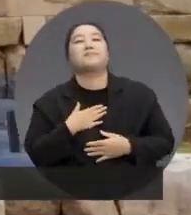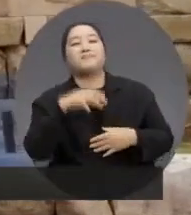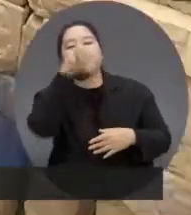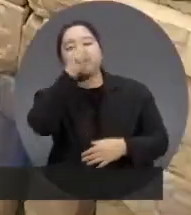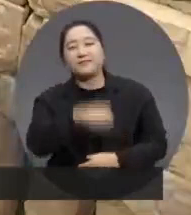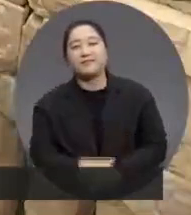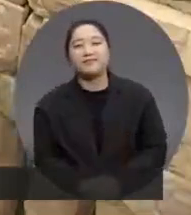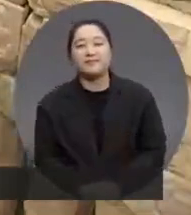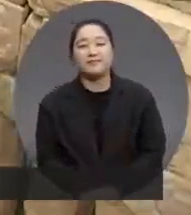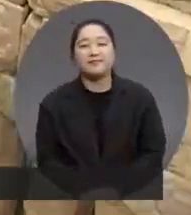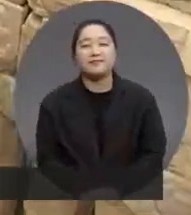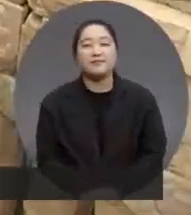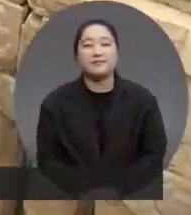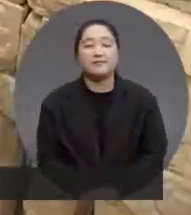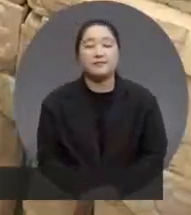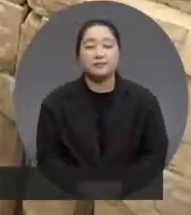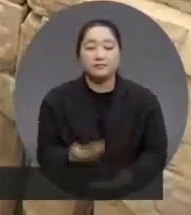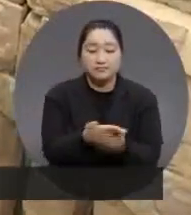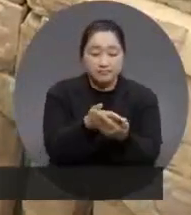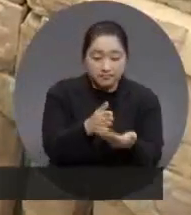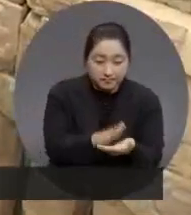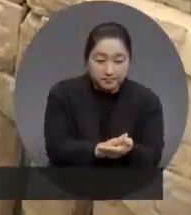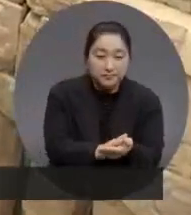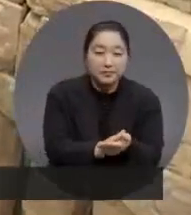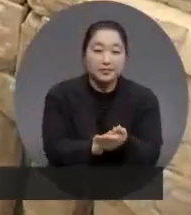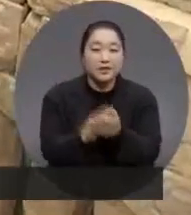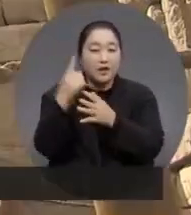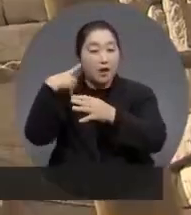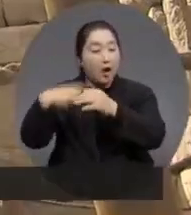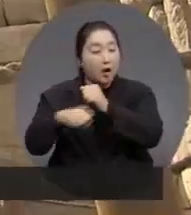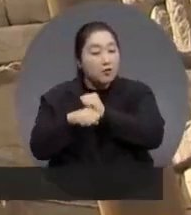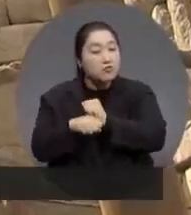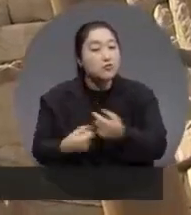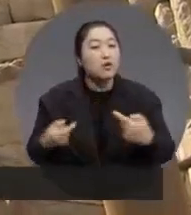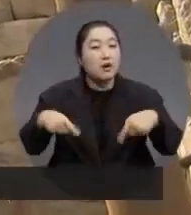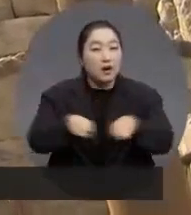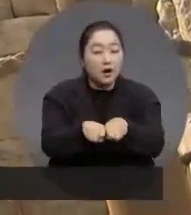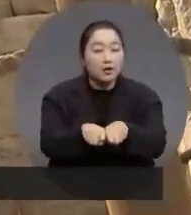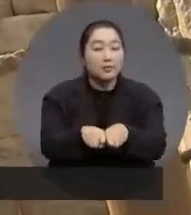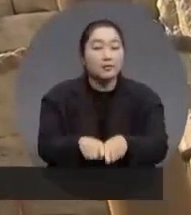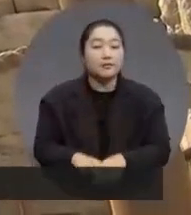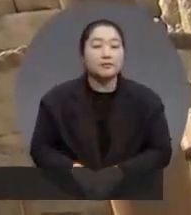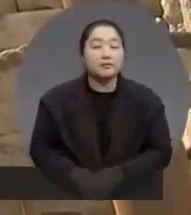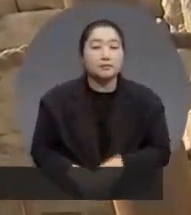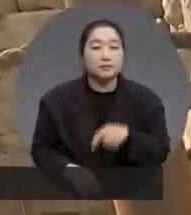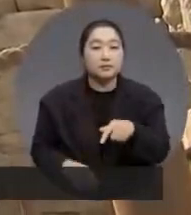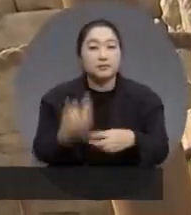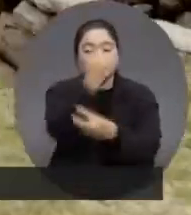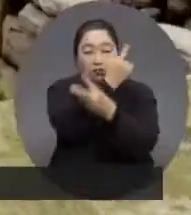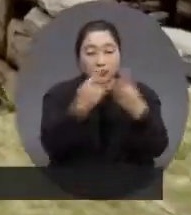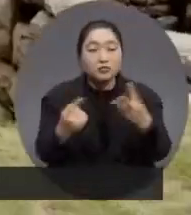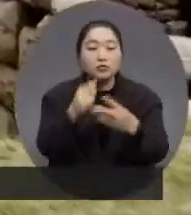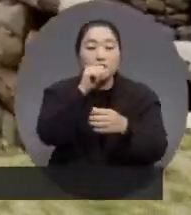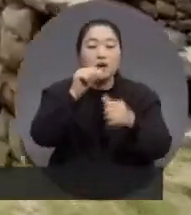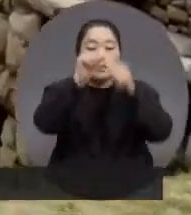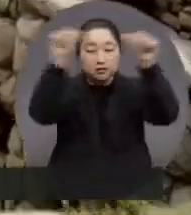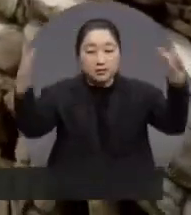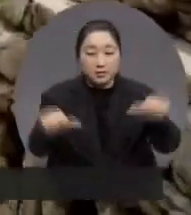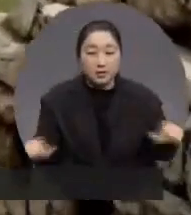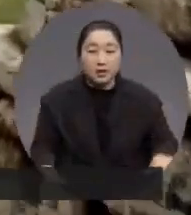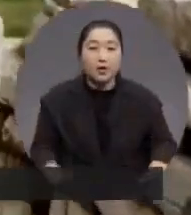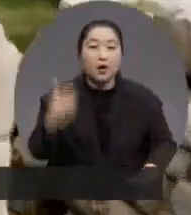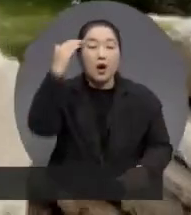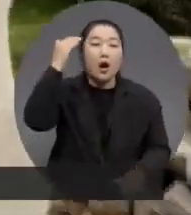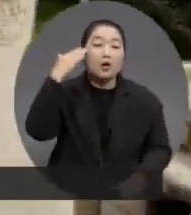좋더라고요. 보수공사와 함께 인문학적 연구도 함께 진행된 충주 미륵리 석조열의 입상. 우리나라